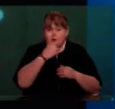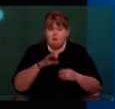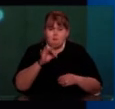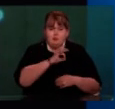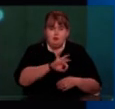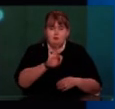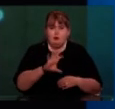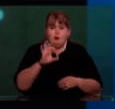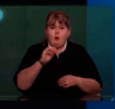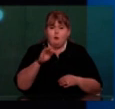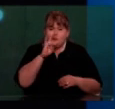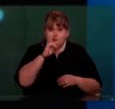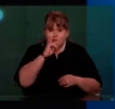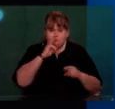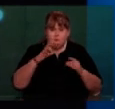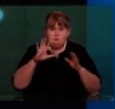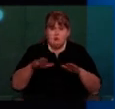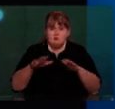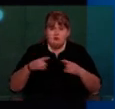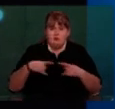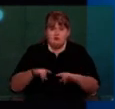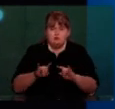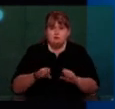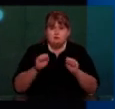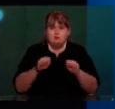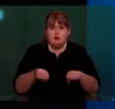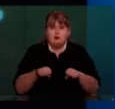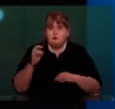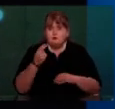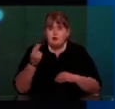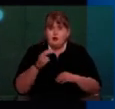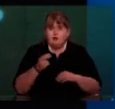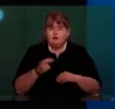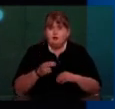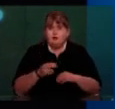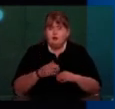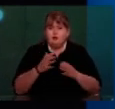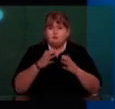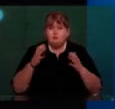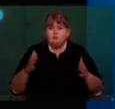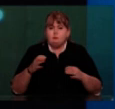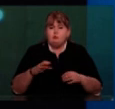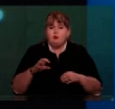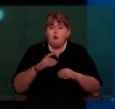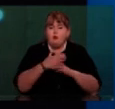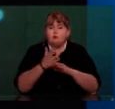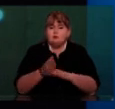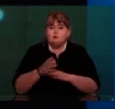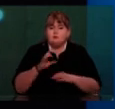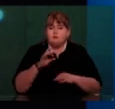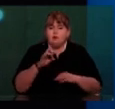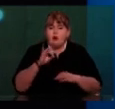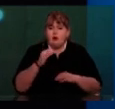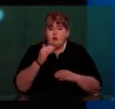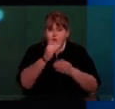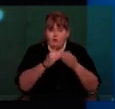прибыли от нефтяных месторождений, смогла провести огромное количество социальных реформ при